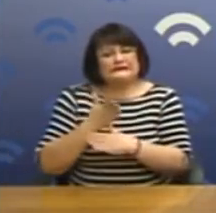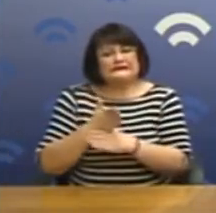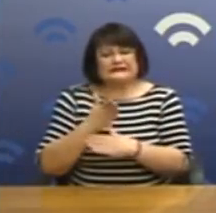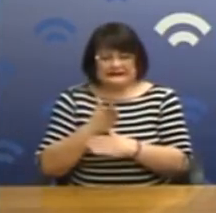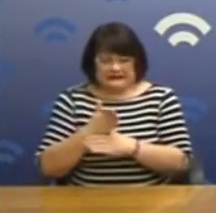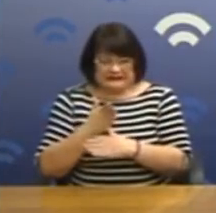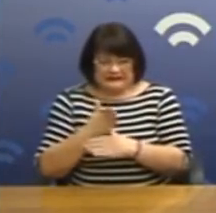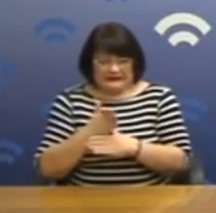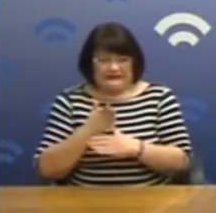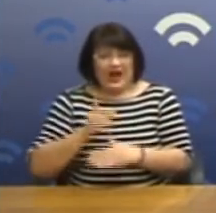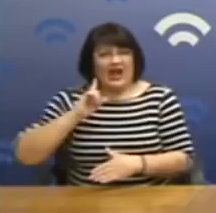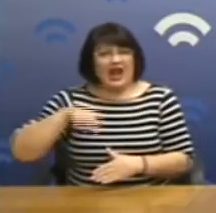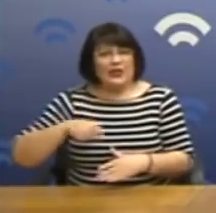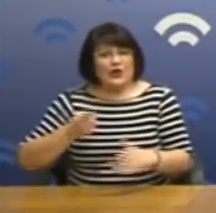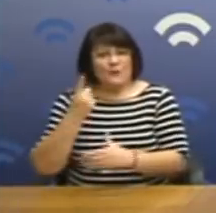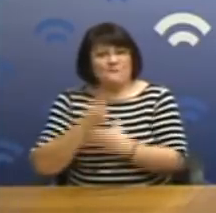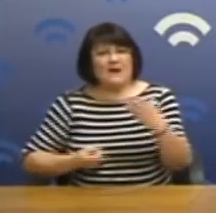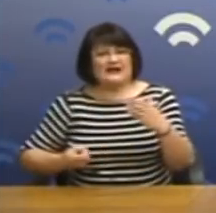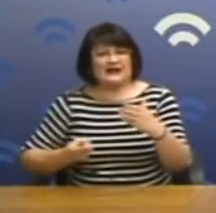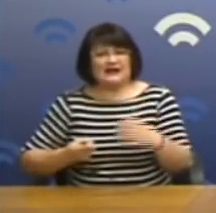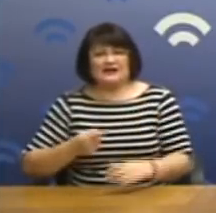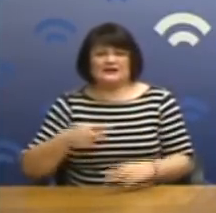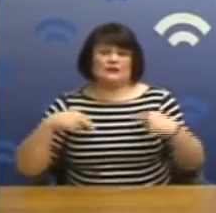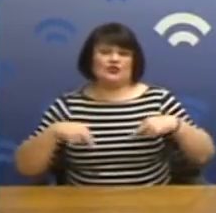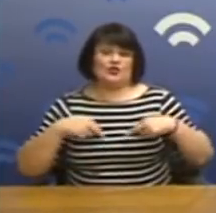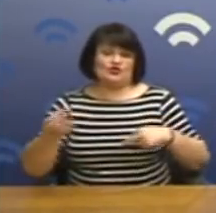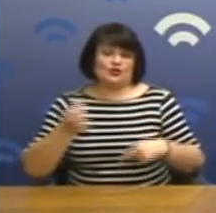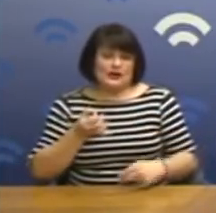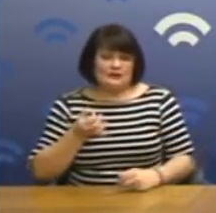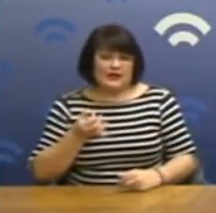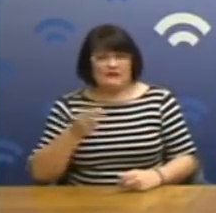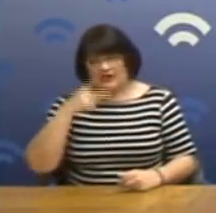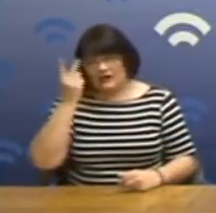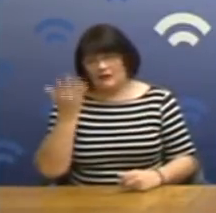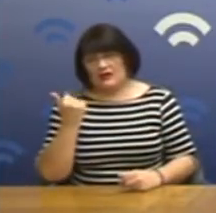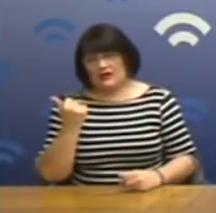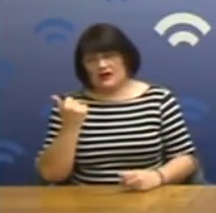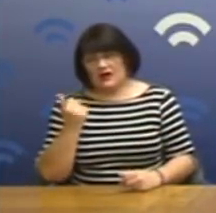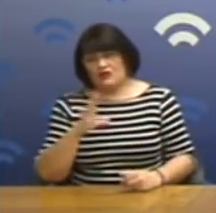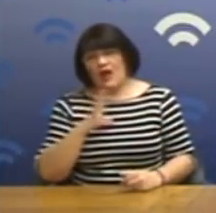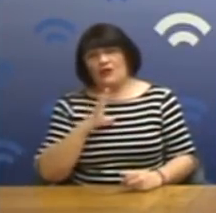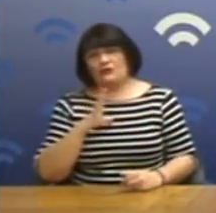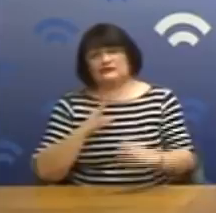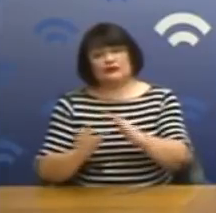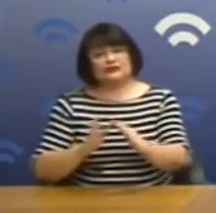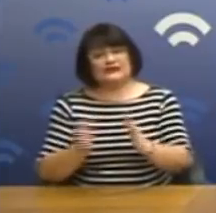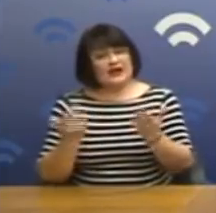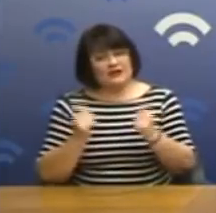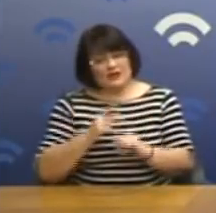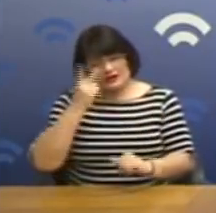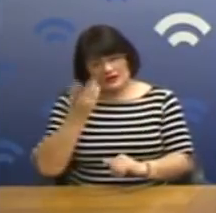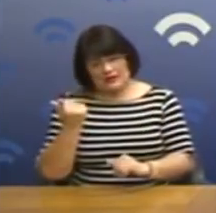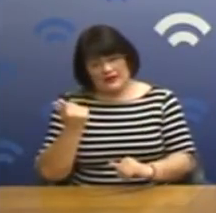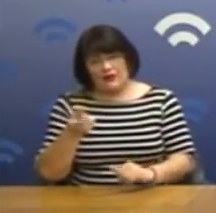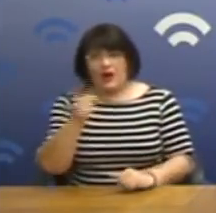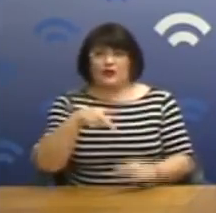από λάθρομετανάστες, όπως είπε κορυφαίος υπουργός, που δεν δικαιούνται ανθρωπιστικής προστασίας, όπως είπε